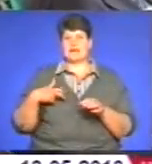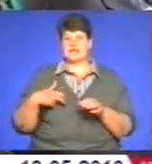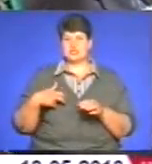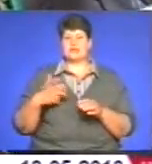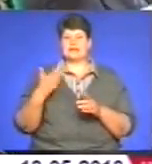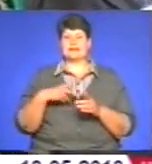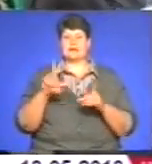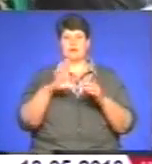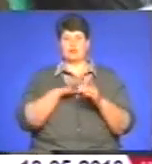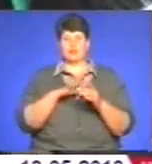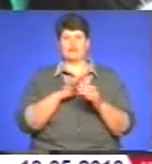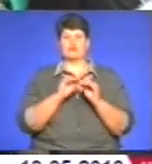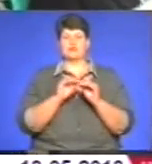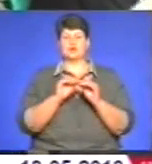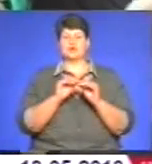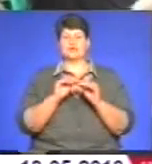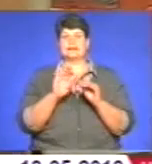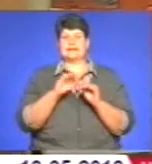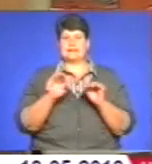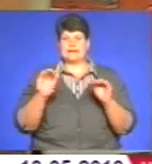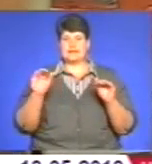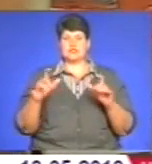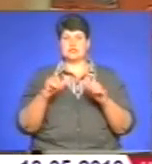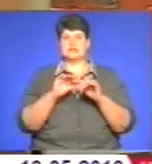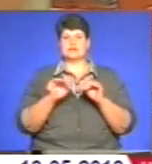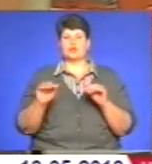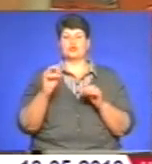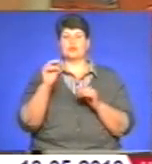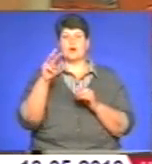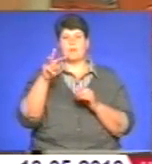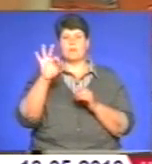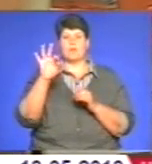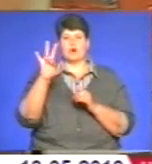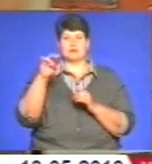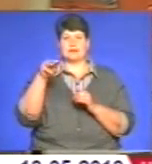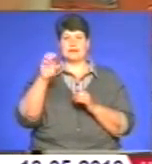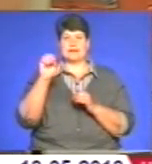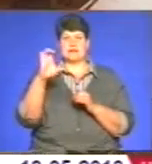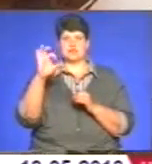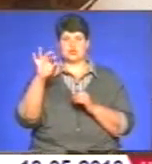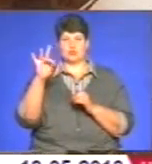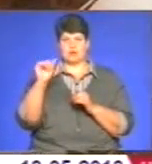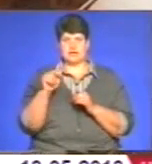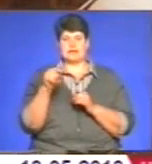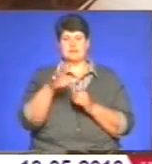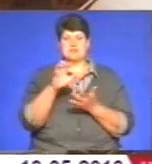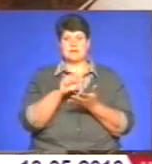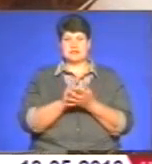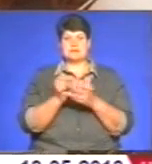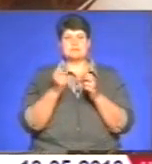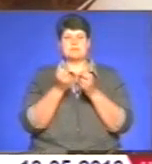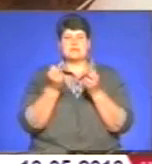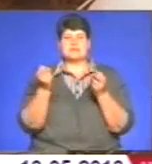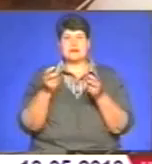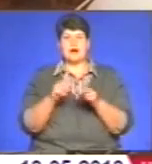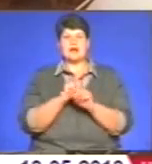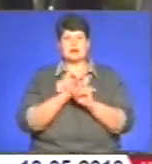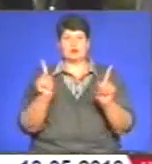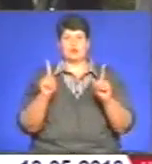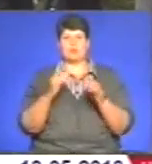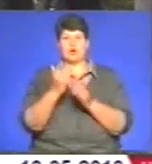відвідав Заліщицький дитсадок школу Монтессорі. Відвідує навчальний заклад 115 дітей. Тут займаються за спеціальною програмою